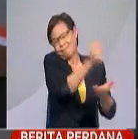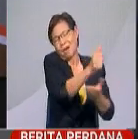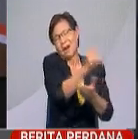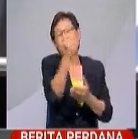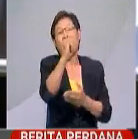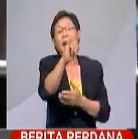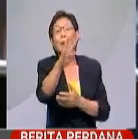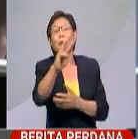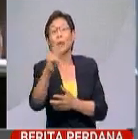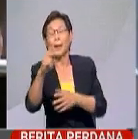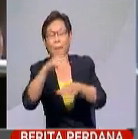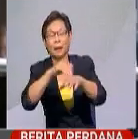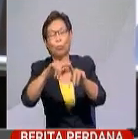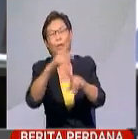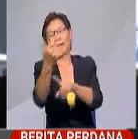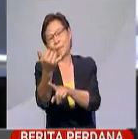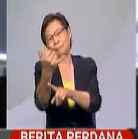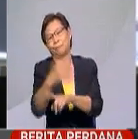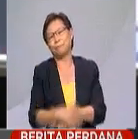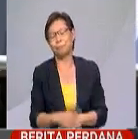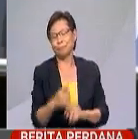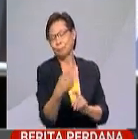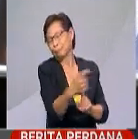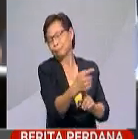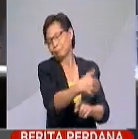Consortium Sdn Bhd pada Jun ini.